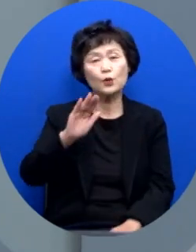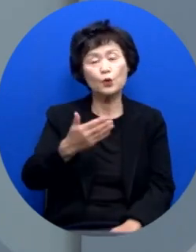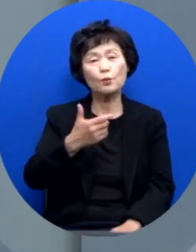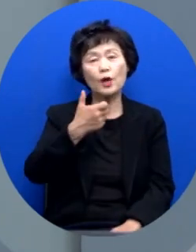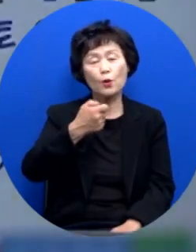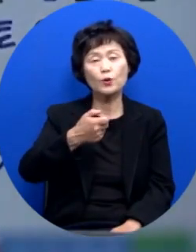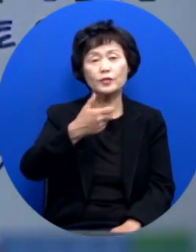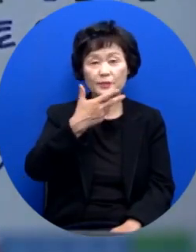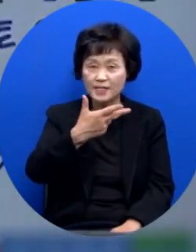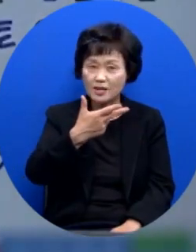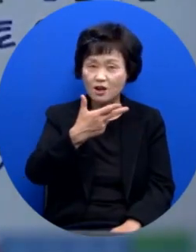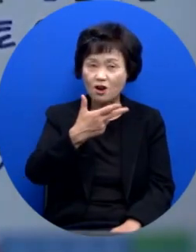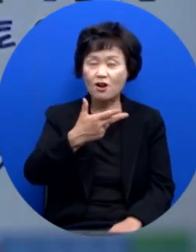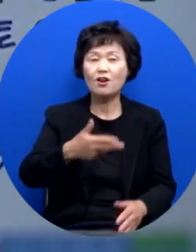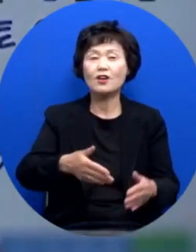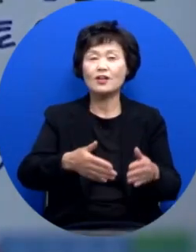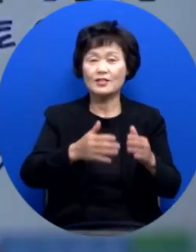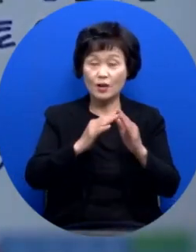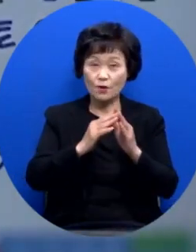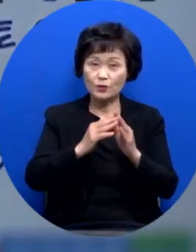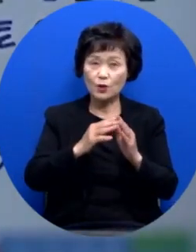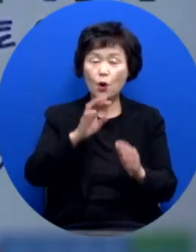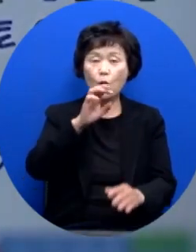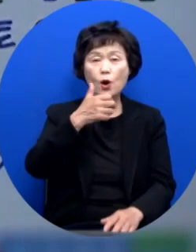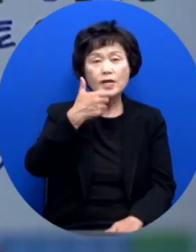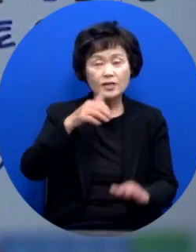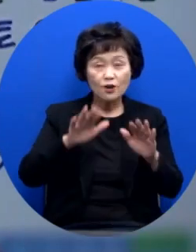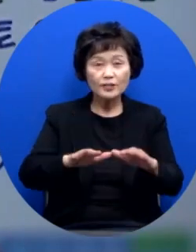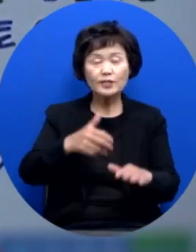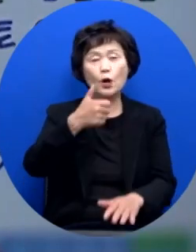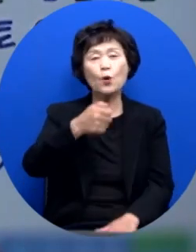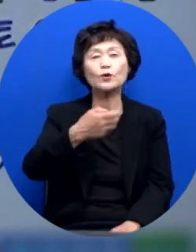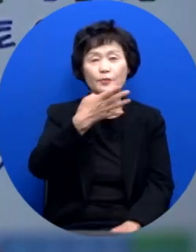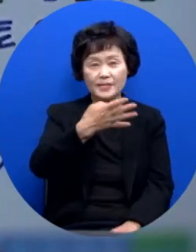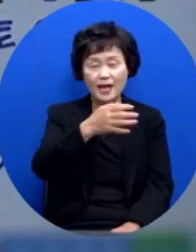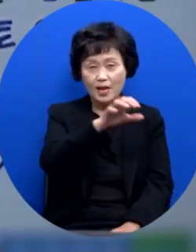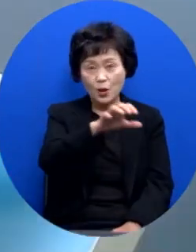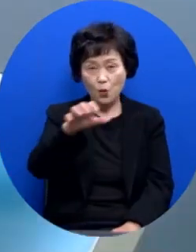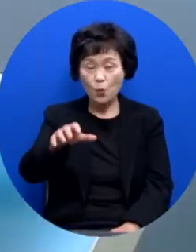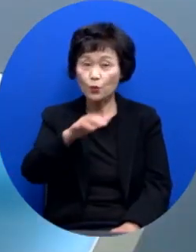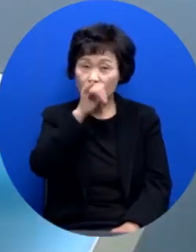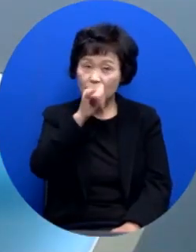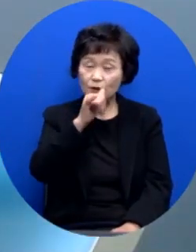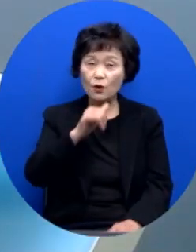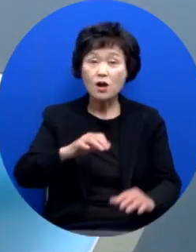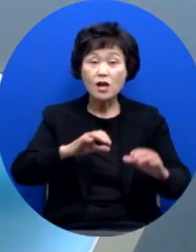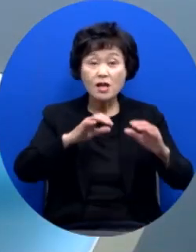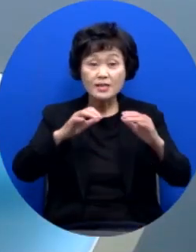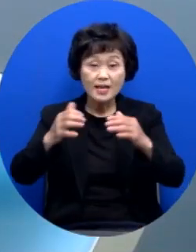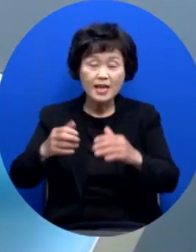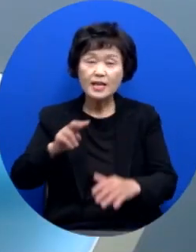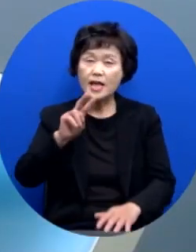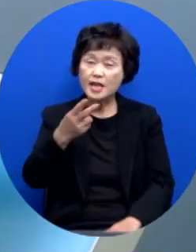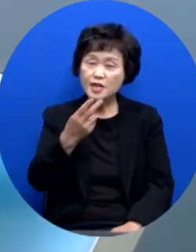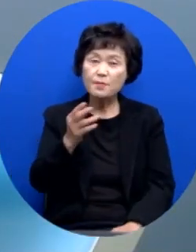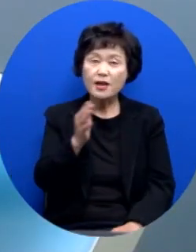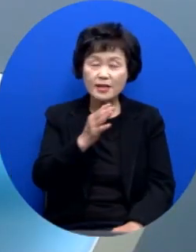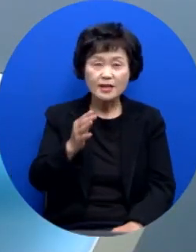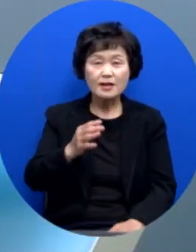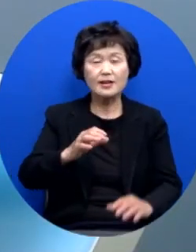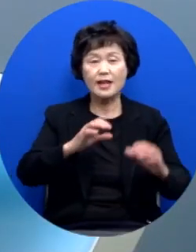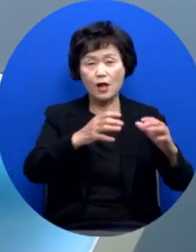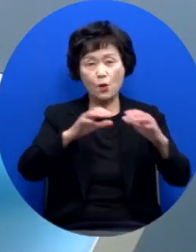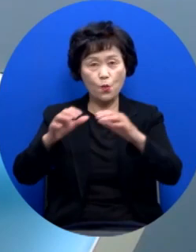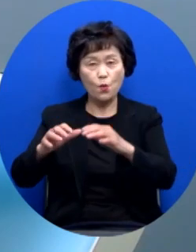1957년에 들어와서 54개 지회가 있고요. 세계에는 210개 나라에서 사역이 되고 있어요. 그리고